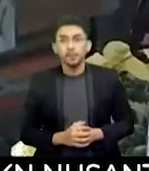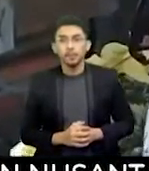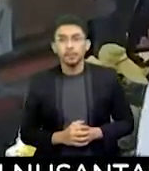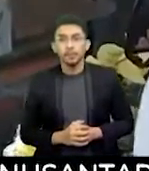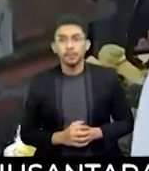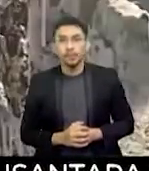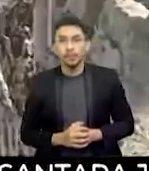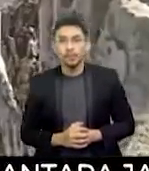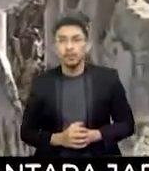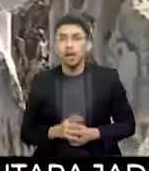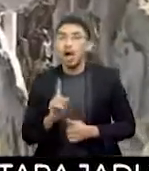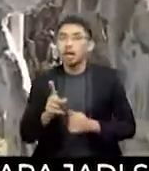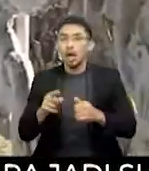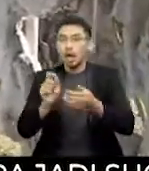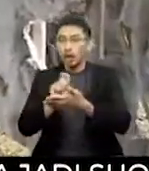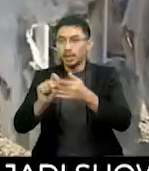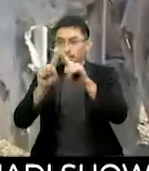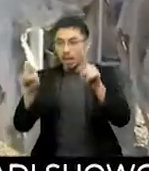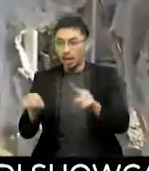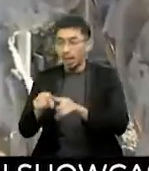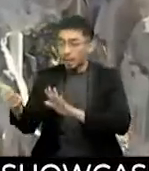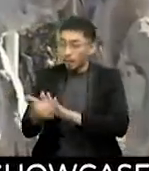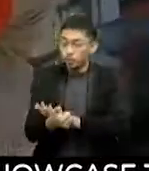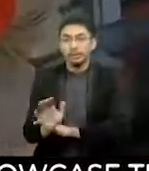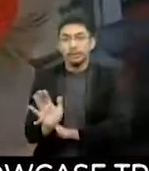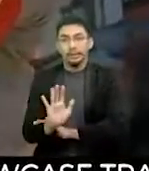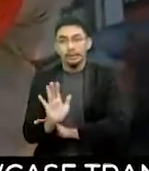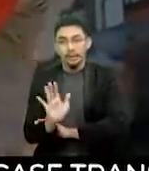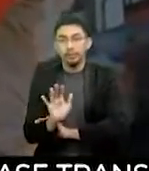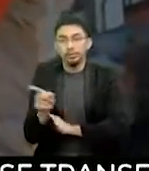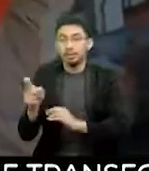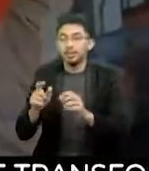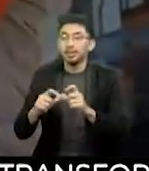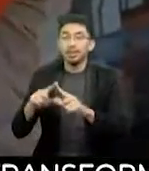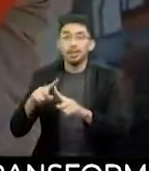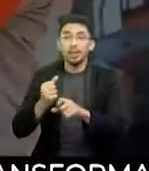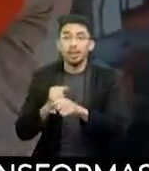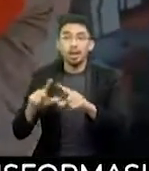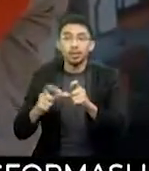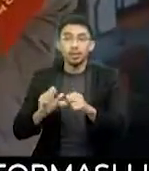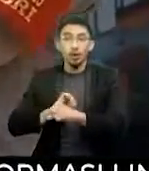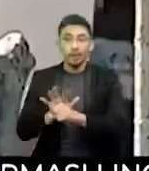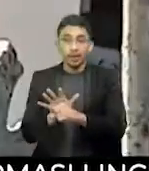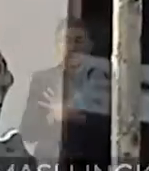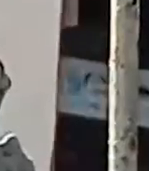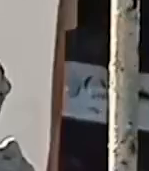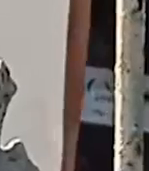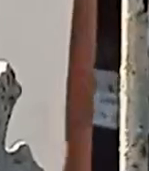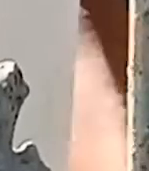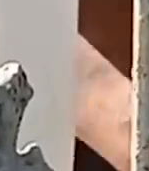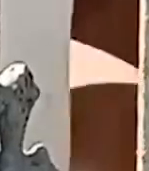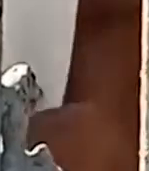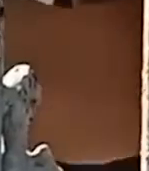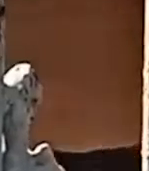Tulisan tidak menerima tamu digantungkan Satgas COVID-19 Kecamatan Negara Jembrana Bali di seluruh rumah warga yang tengah isolasi mandiri. Langkah